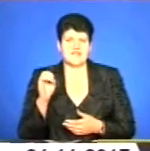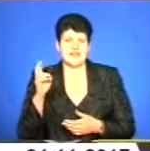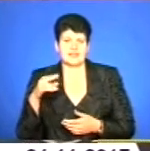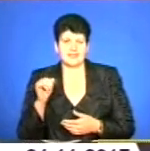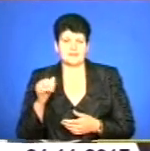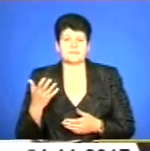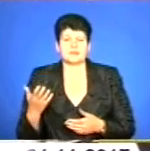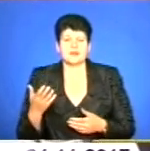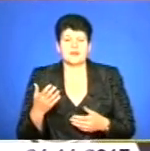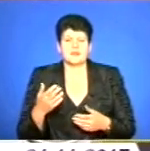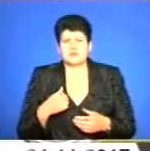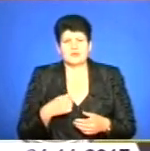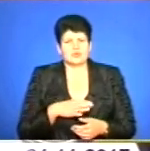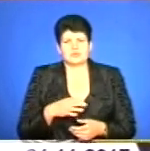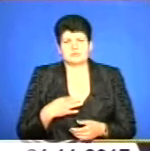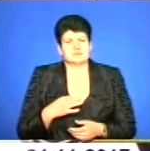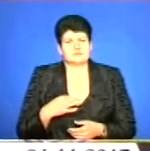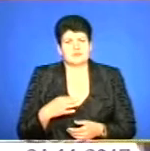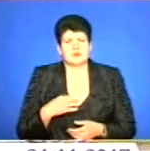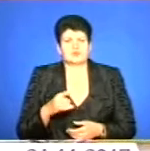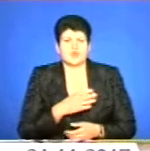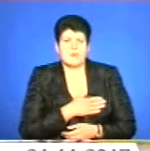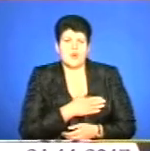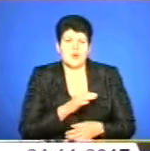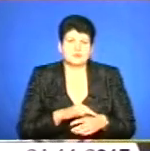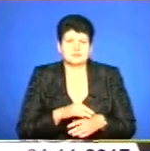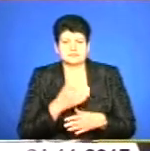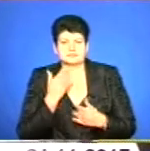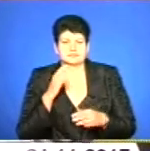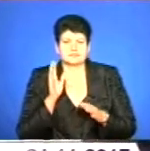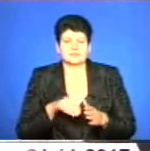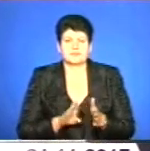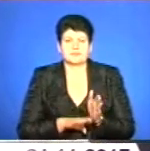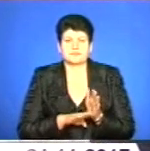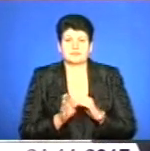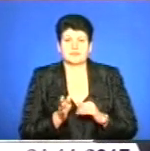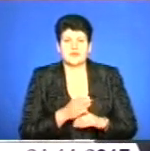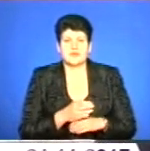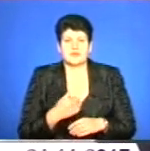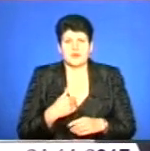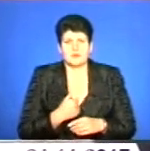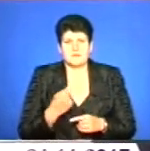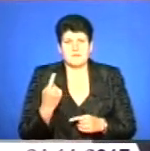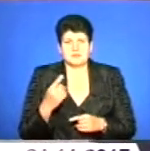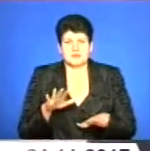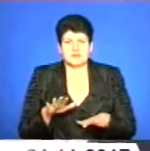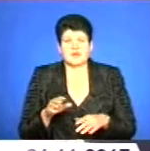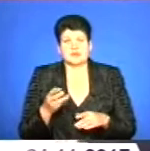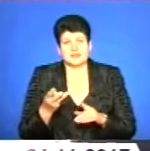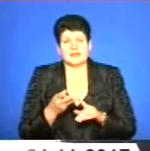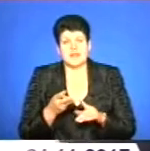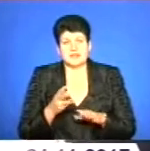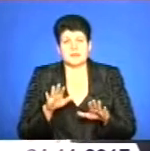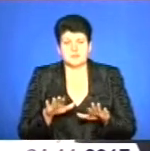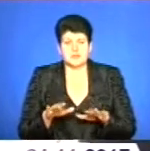все. Мені було все одно, що в мене з рукою. Я, звісно, розчитував на перше місце, але я думаю, третє місце на